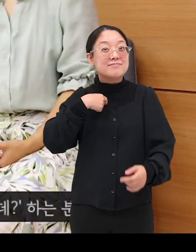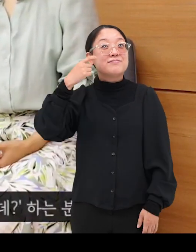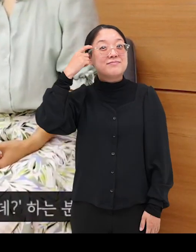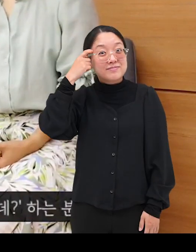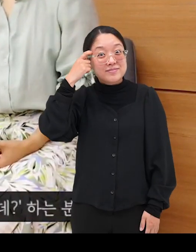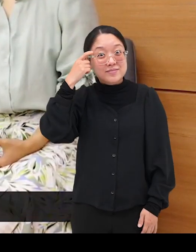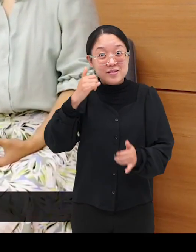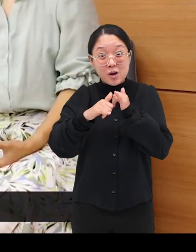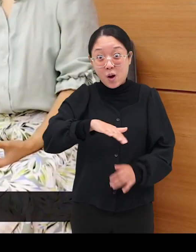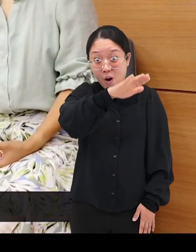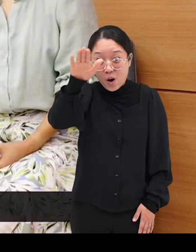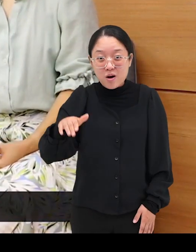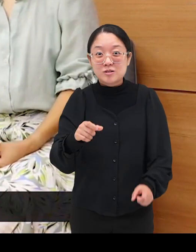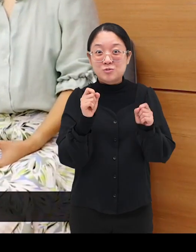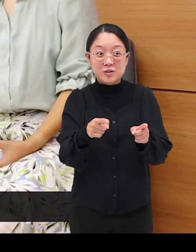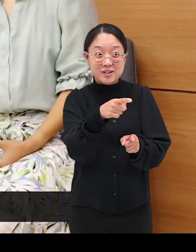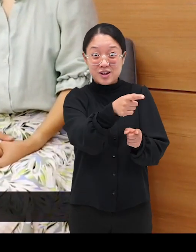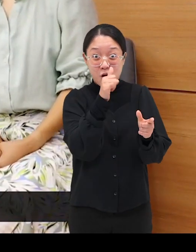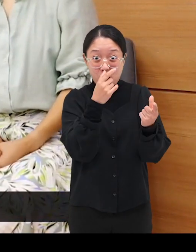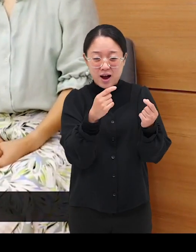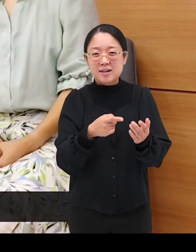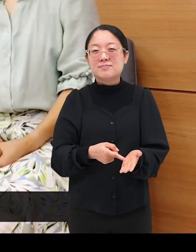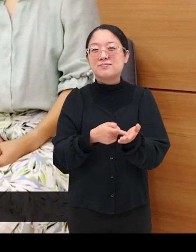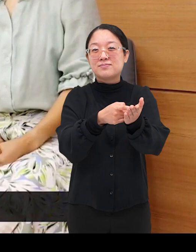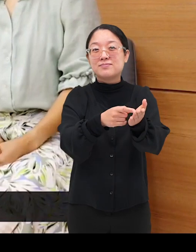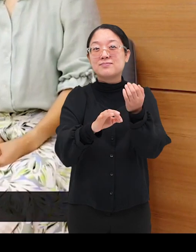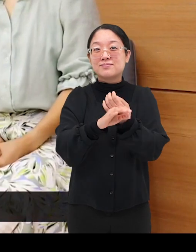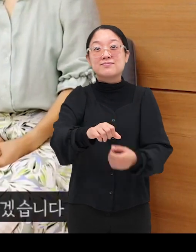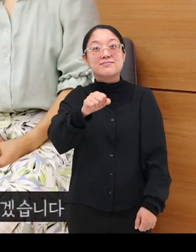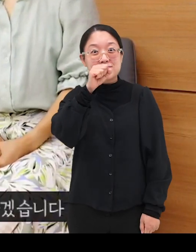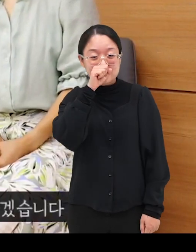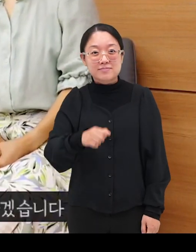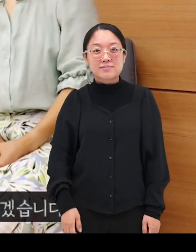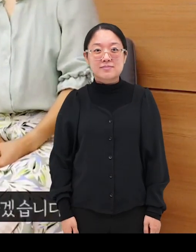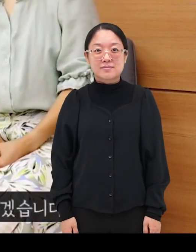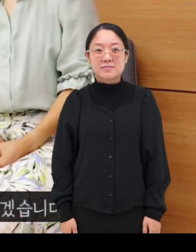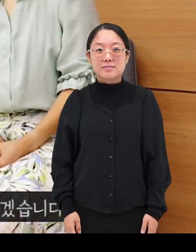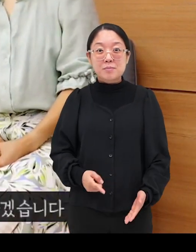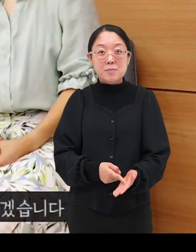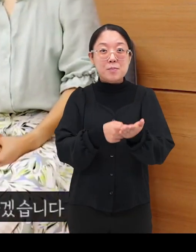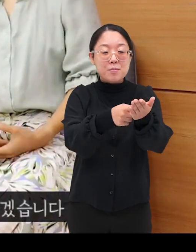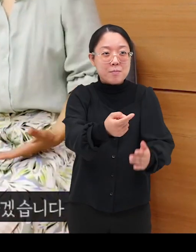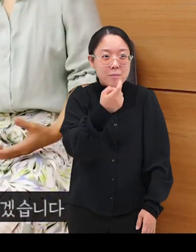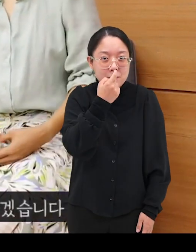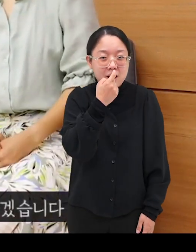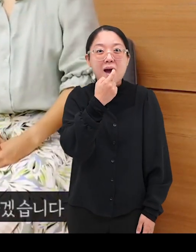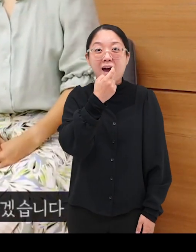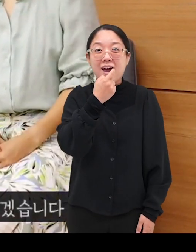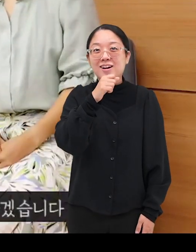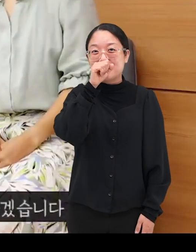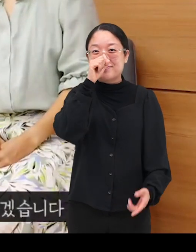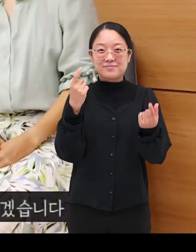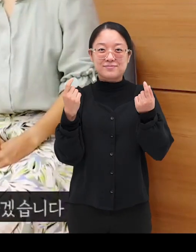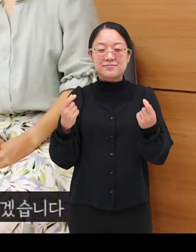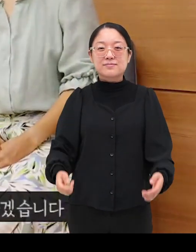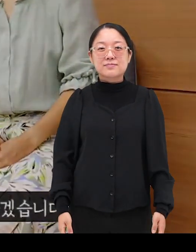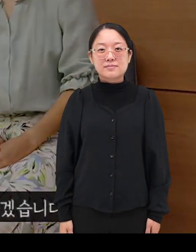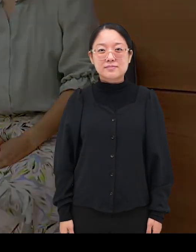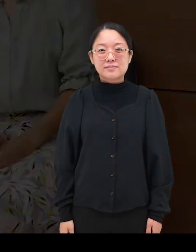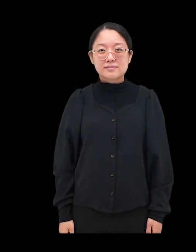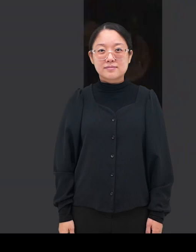하시는 분도 이 다음에 이 수업이 또 있으면 같이 등록해서 또 배움의 길로 같이 했으면 좋겠습니다.